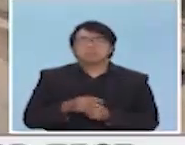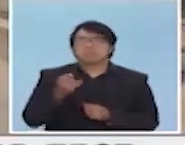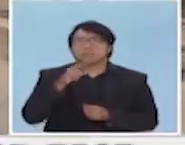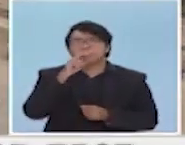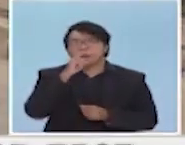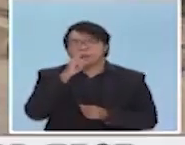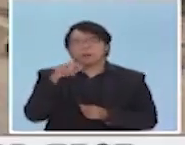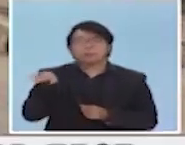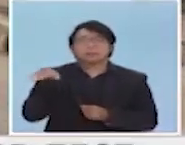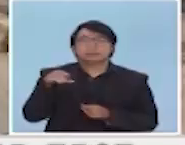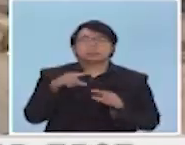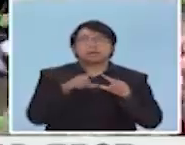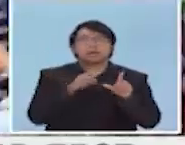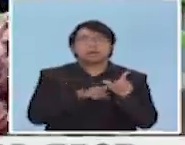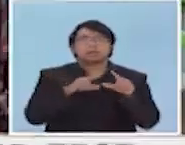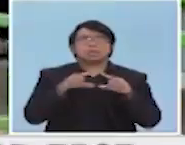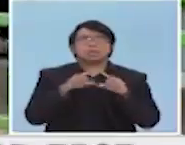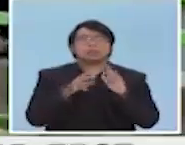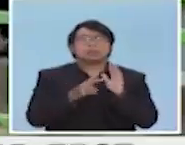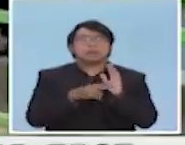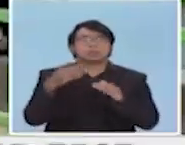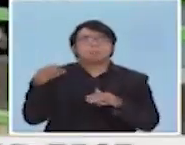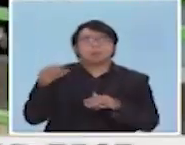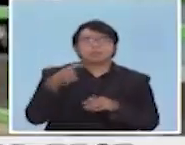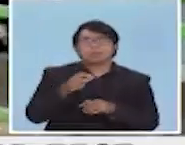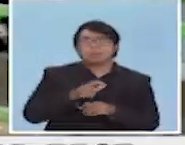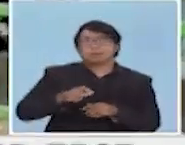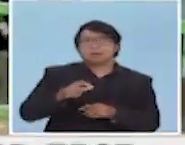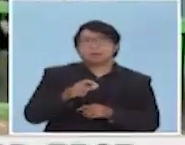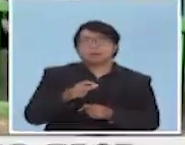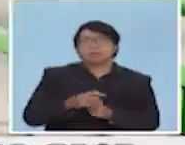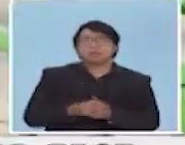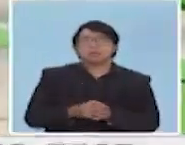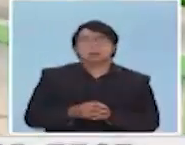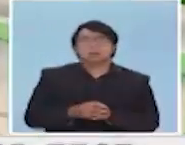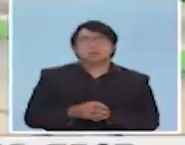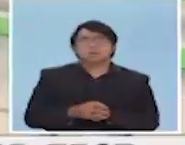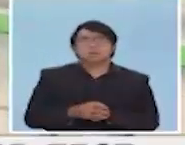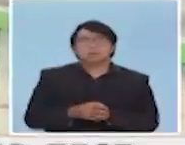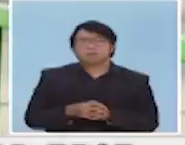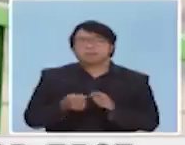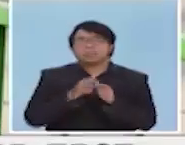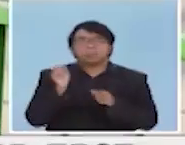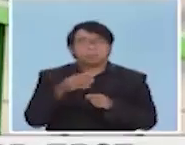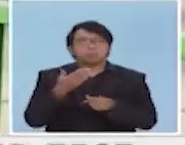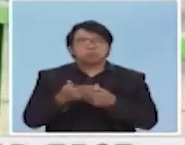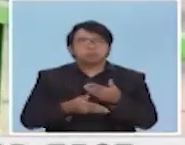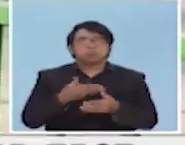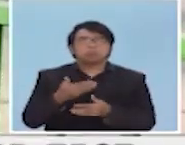Cileungsi mengatakan bahwasanya rapid test akan tetap dijalankan. Jika dari pedagang